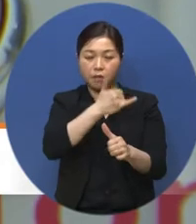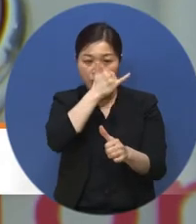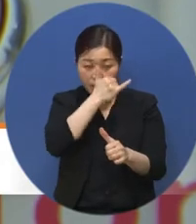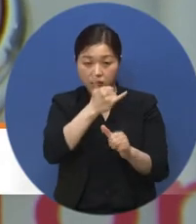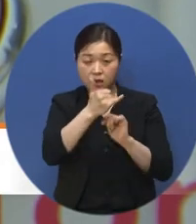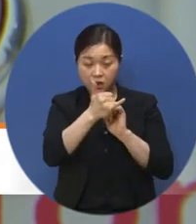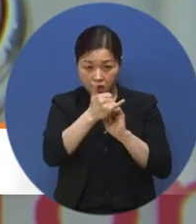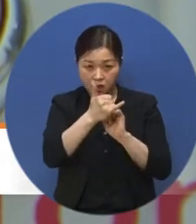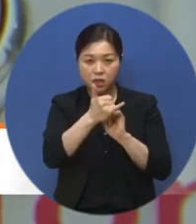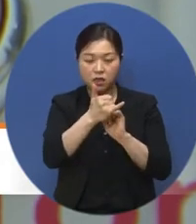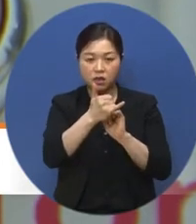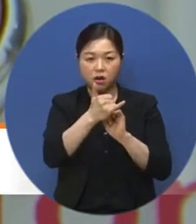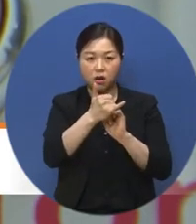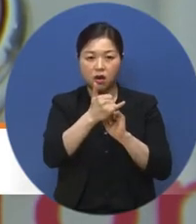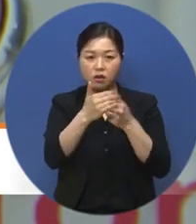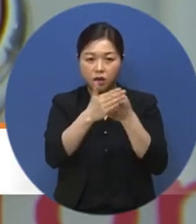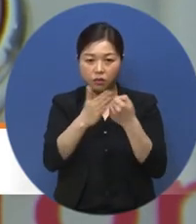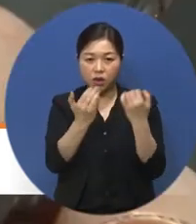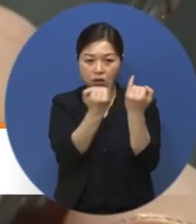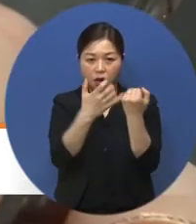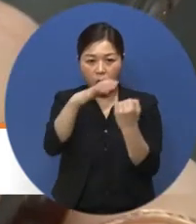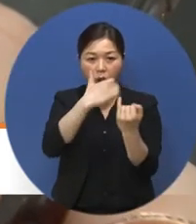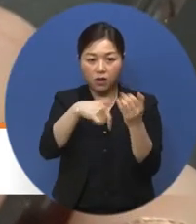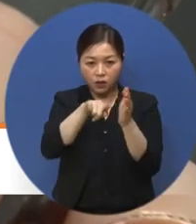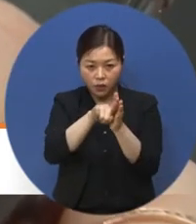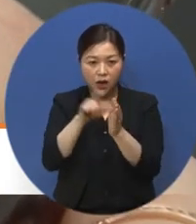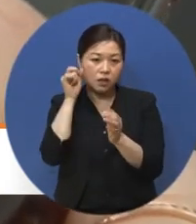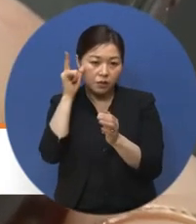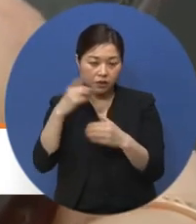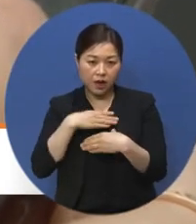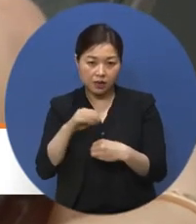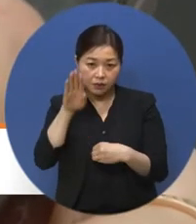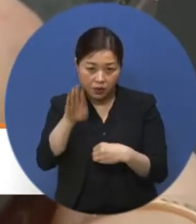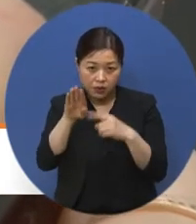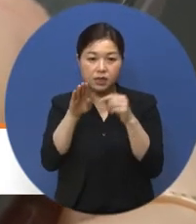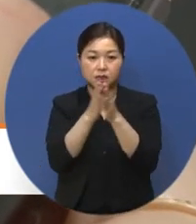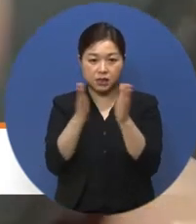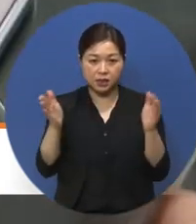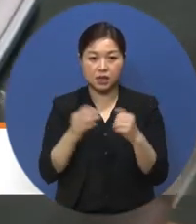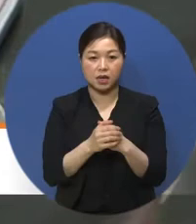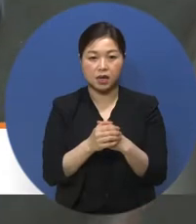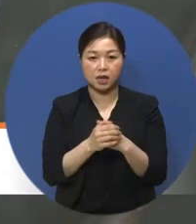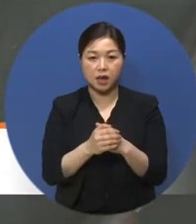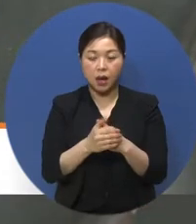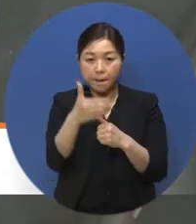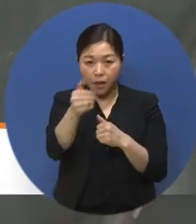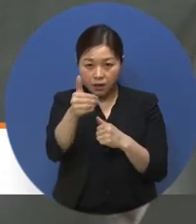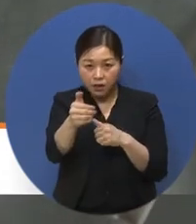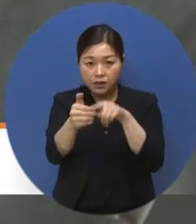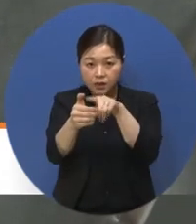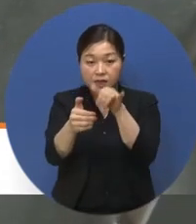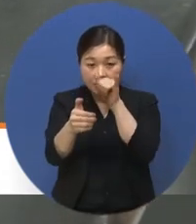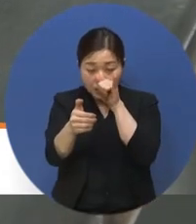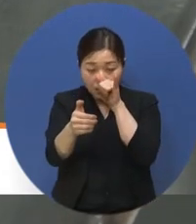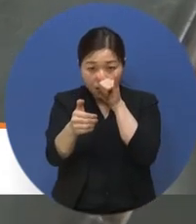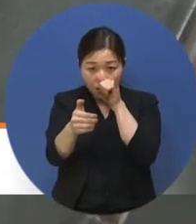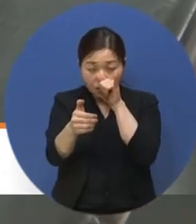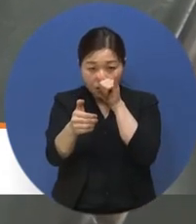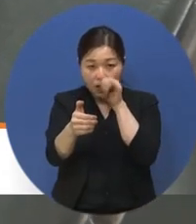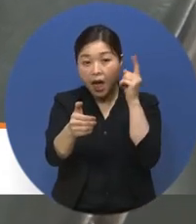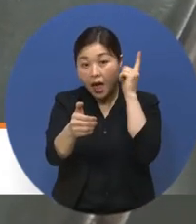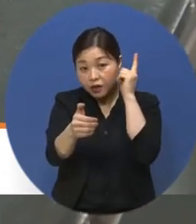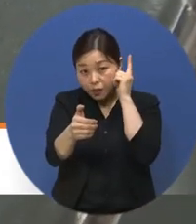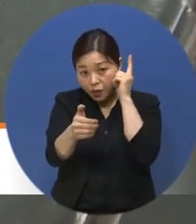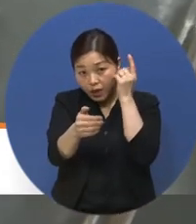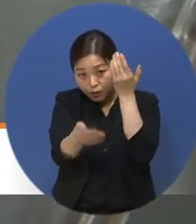터치 지원 사업 에 나섰습니다 스마트 안심 터치는 비상 버튼 이 장착된 휴대폰 뒷면에 부착하는 x